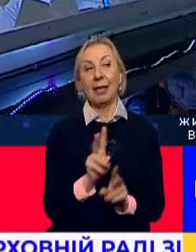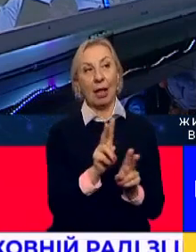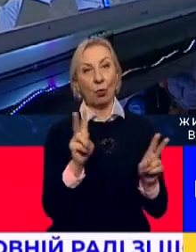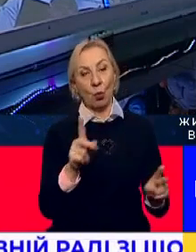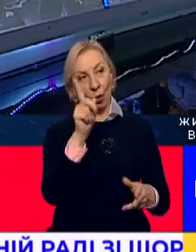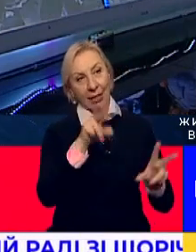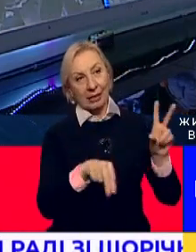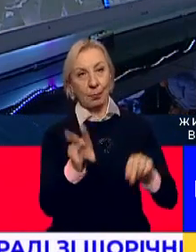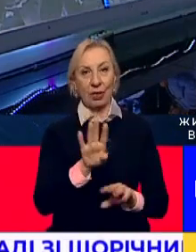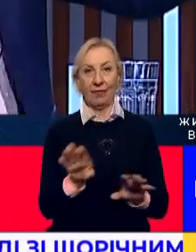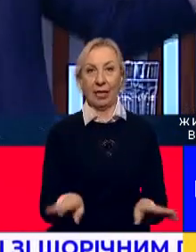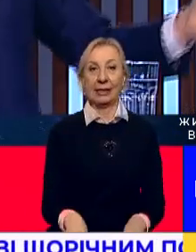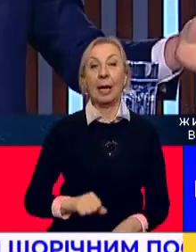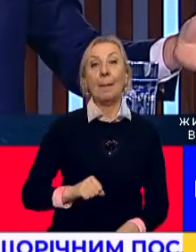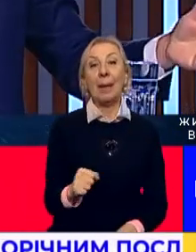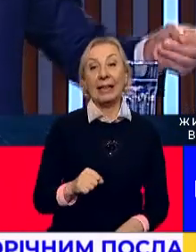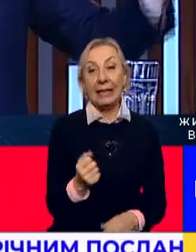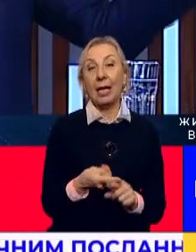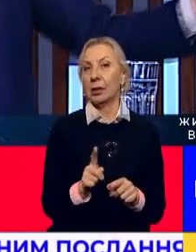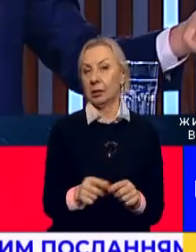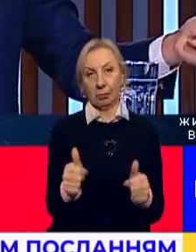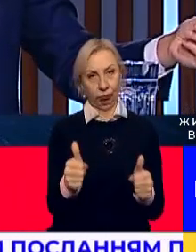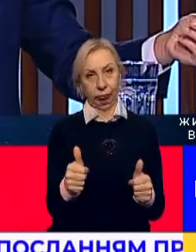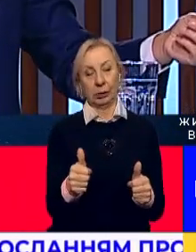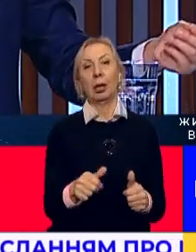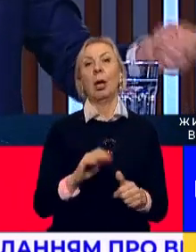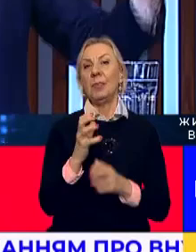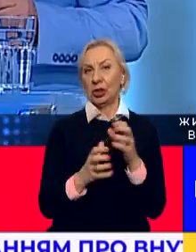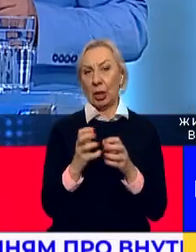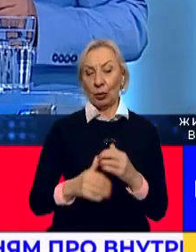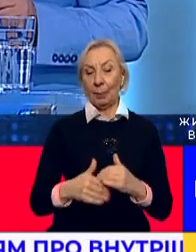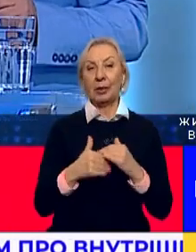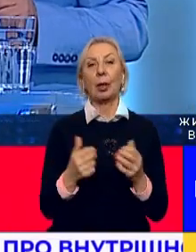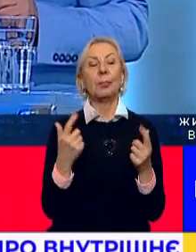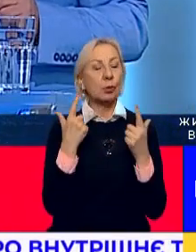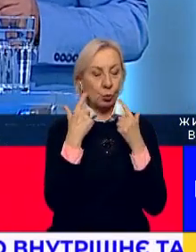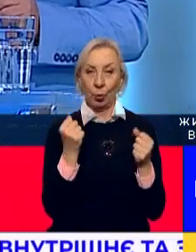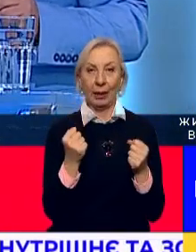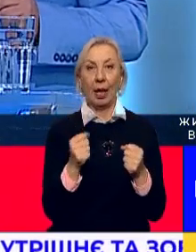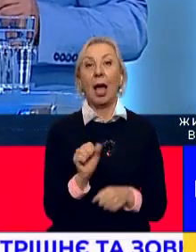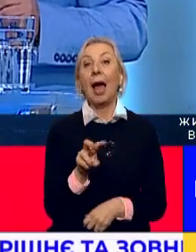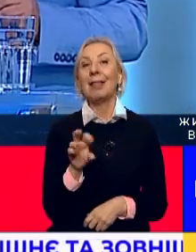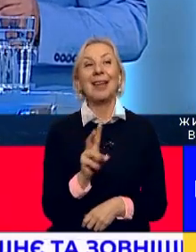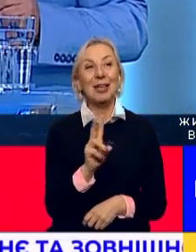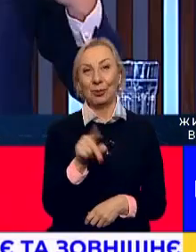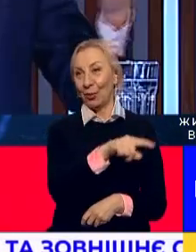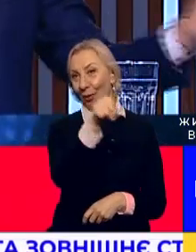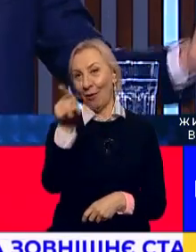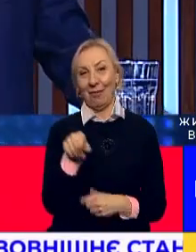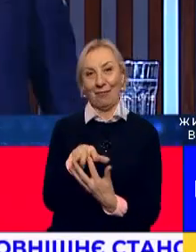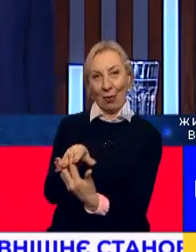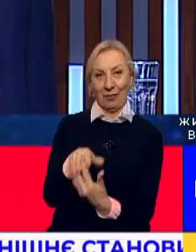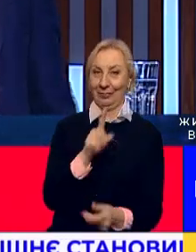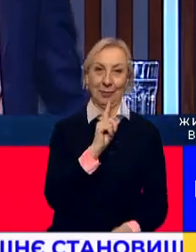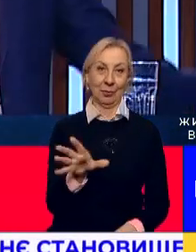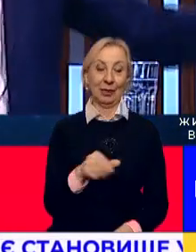сподіваючись. Партнери – це супер, міжнародна підтримка – це супер, але ніхто із них не буде нас захищати, якщо ми самі себе